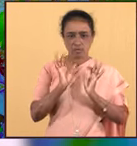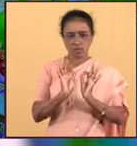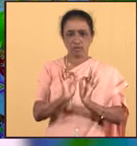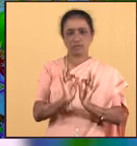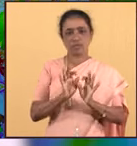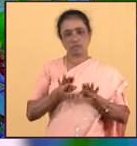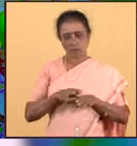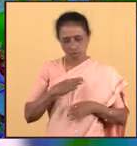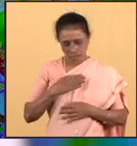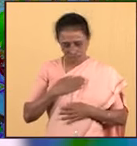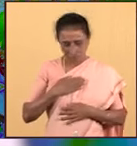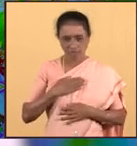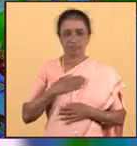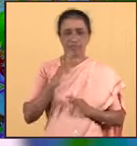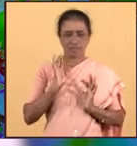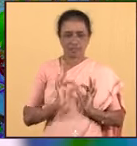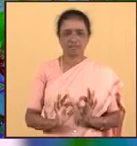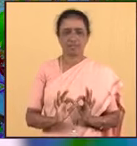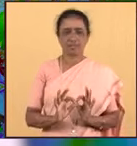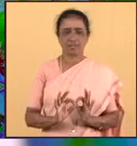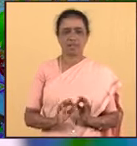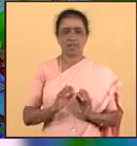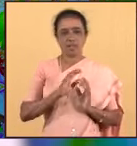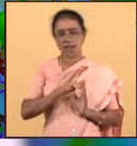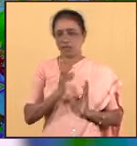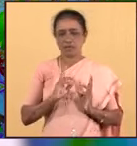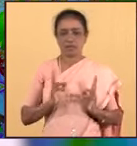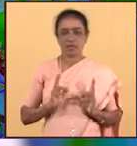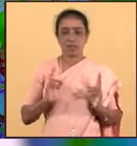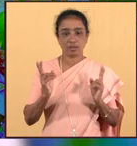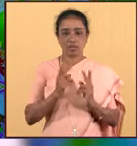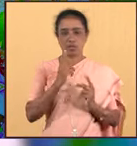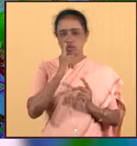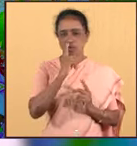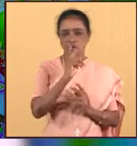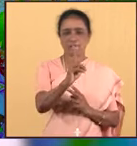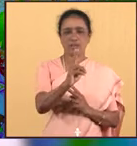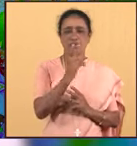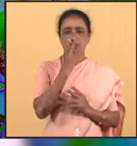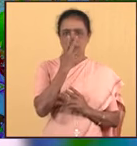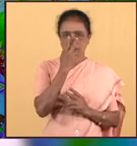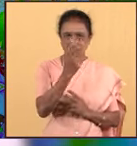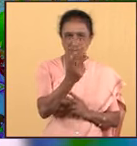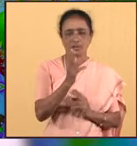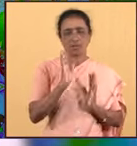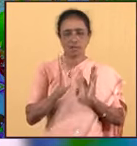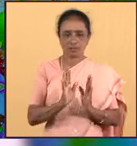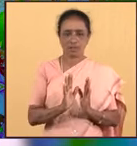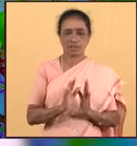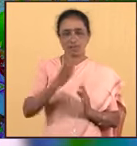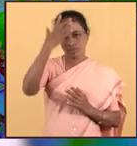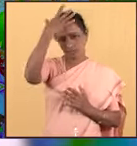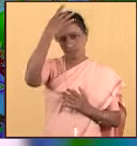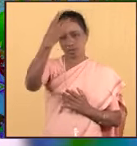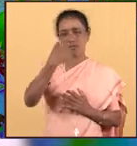இடமாக இருக்கிறது. அதோடு மட்டுமில்லாமல் ஒரே தேசிய கண்ணோட்டத்தை கொண்டிருக்கிறது. இது பாரத பிரதமர் ஜவஹர்லால்